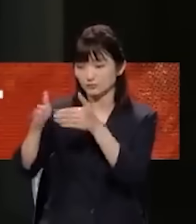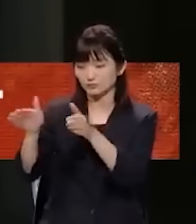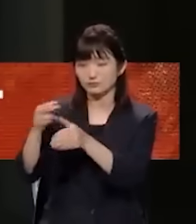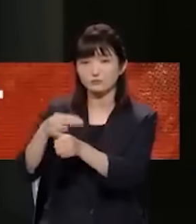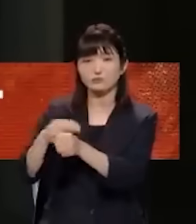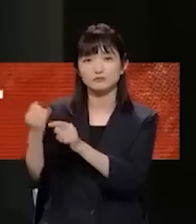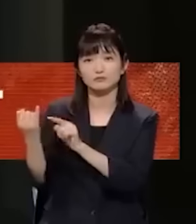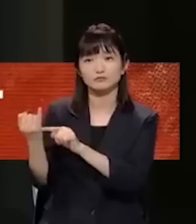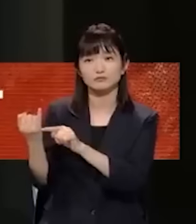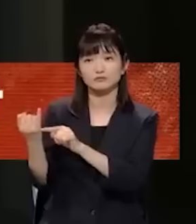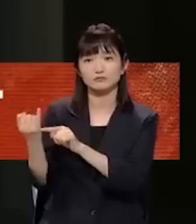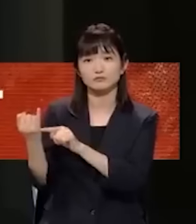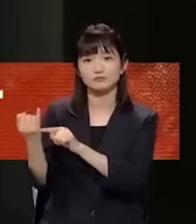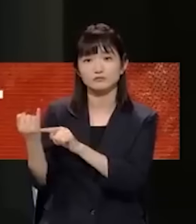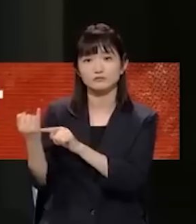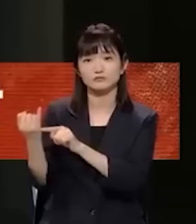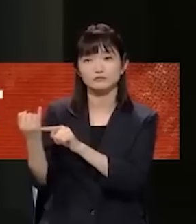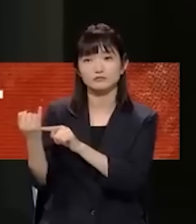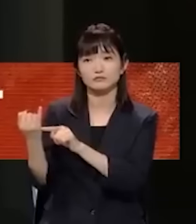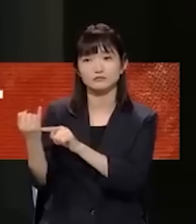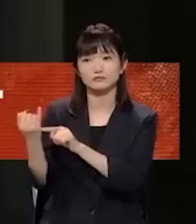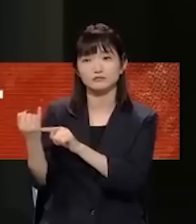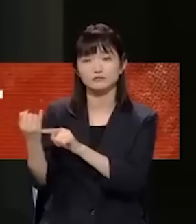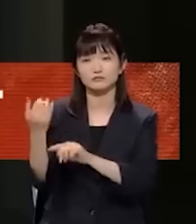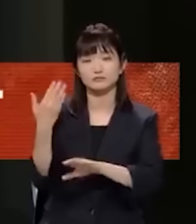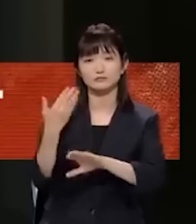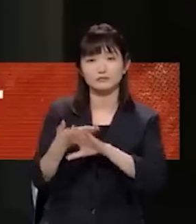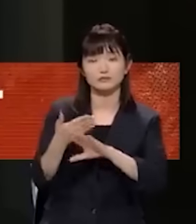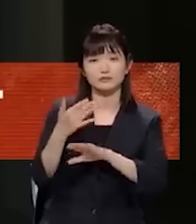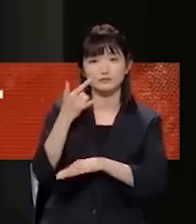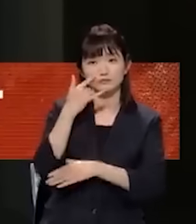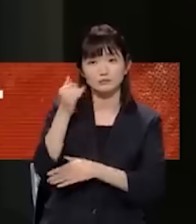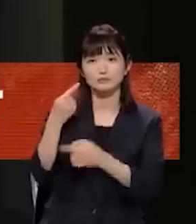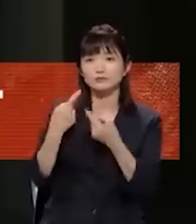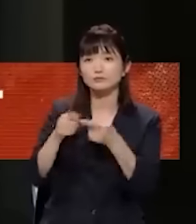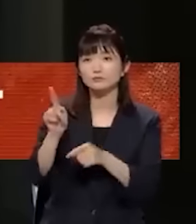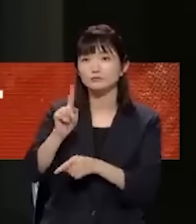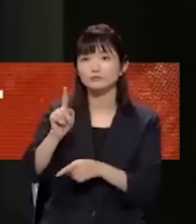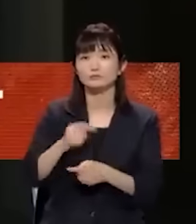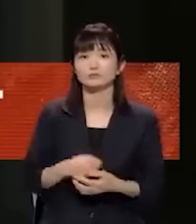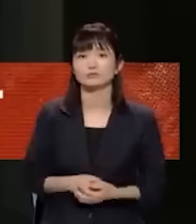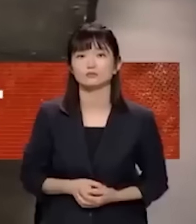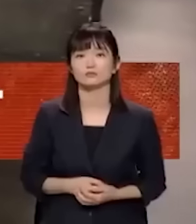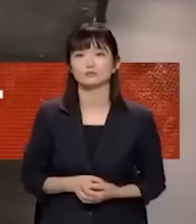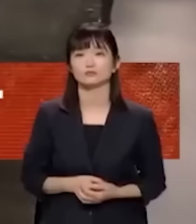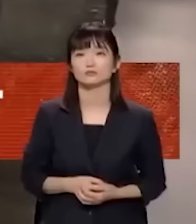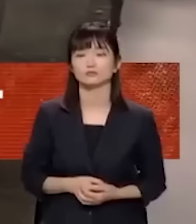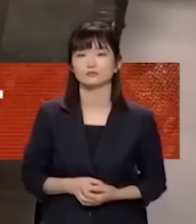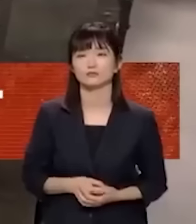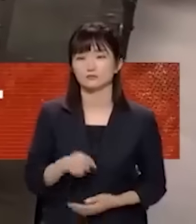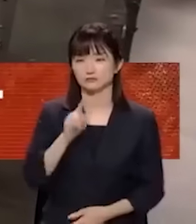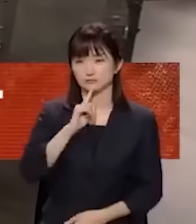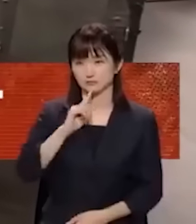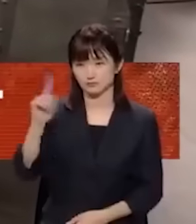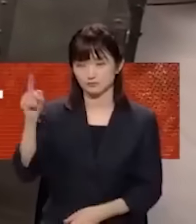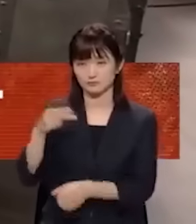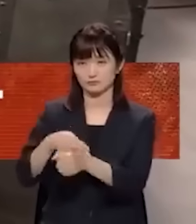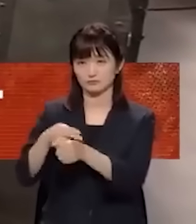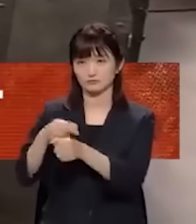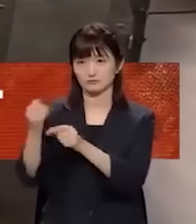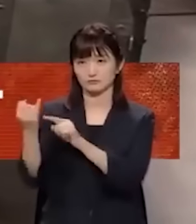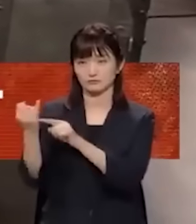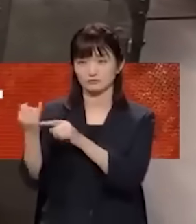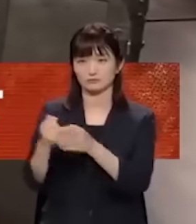선생님 이분에 대한 다른 학부모님들의 평가는 어때요 일단이 고소당한 교사 같은 경우에는 1학년 때부터